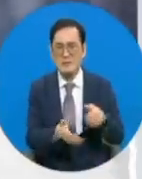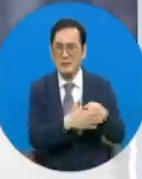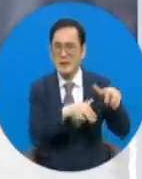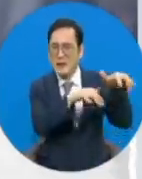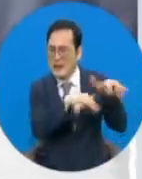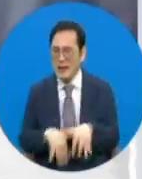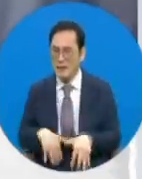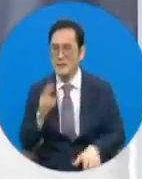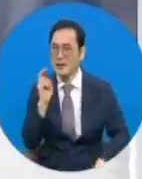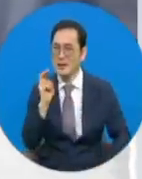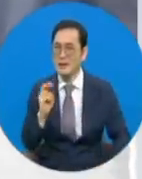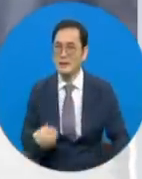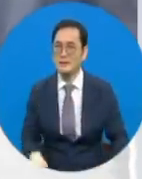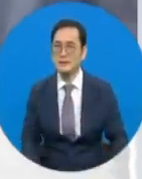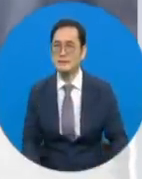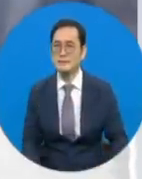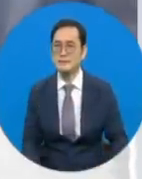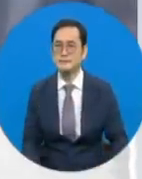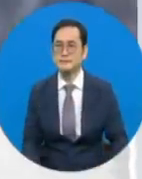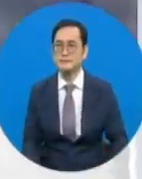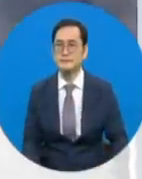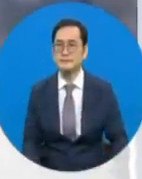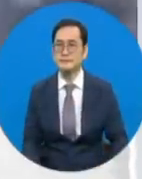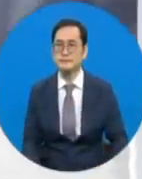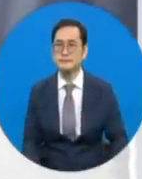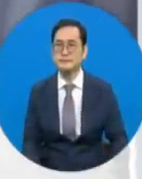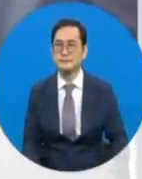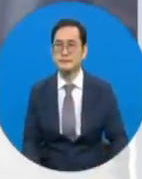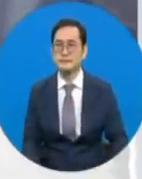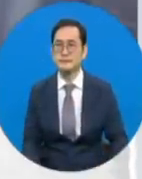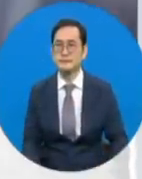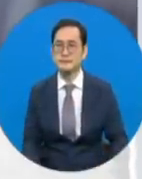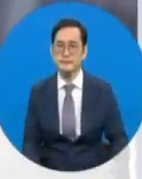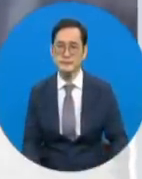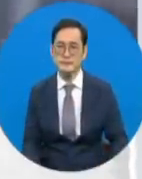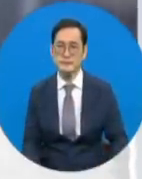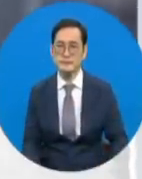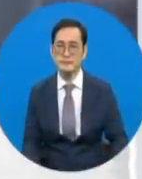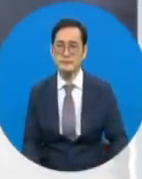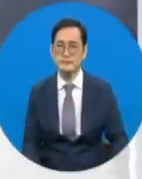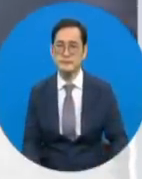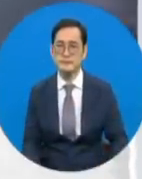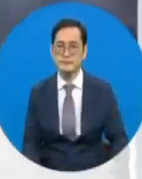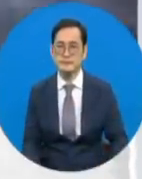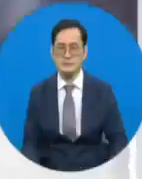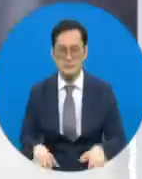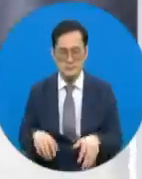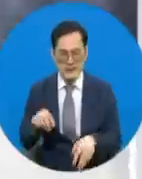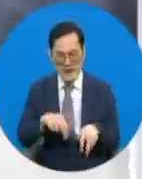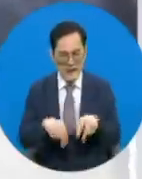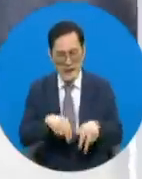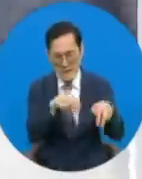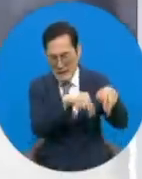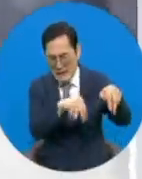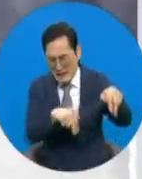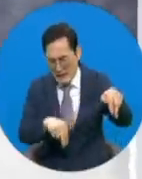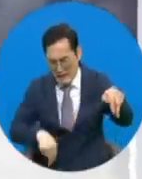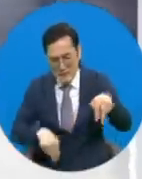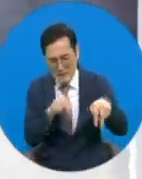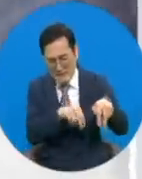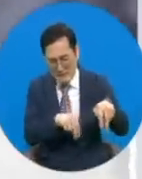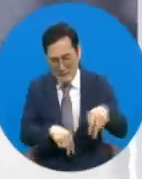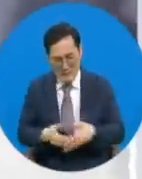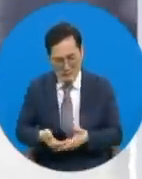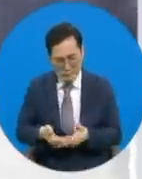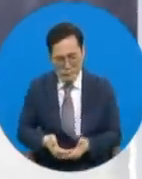크다. 그러면 적재 중량이 초과되면 이제 이러한 상황이 발생했을 때 더 대형 사고 날 수 있는 거죠. 그래서 아마 뭐 구동